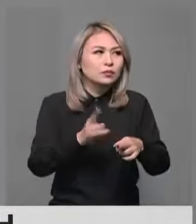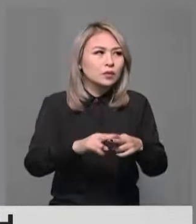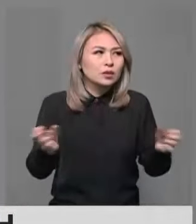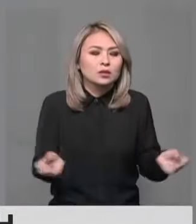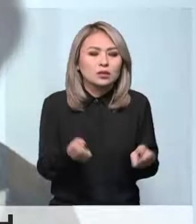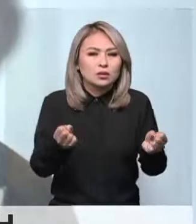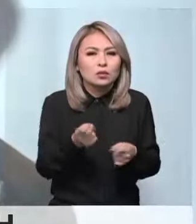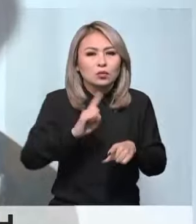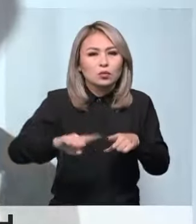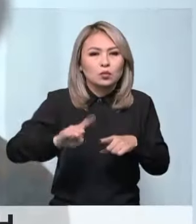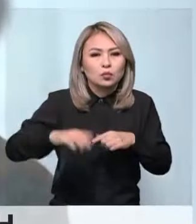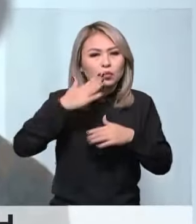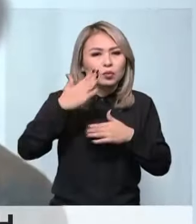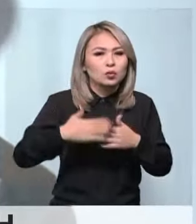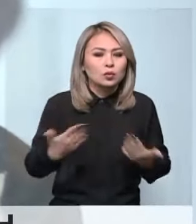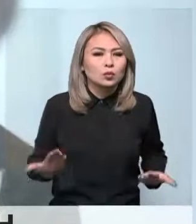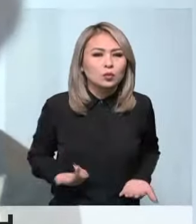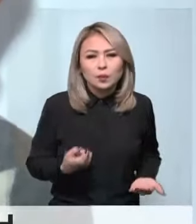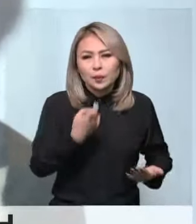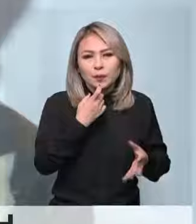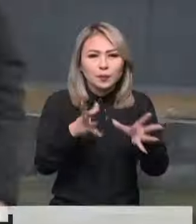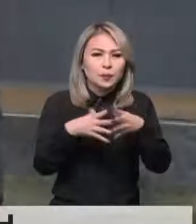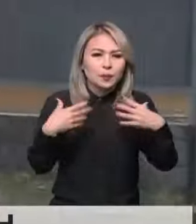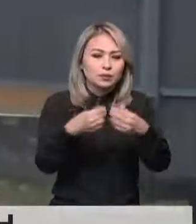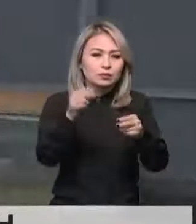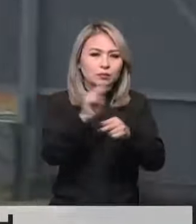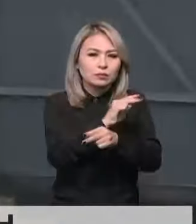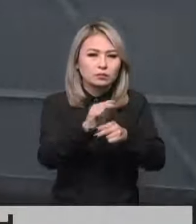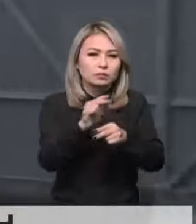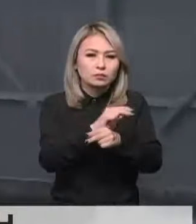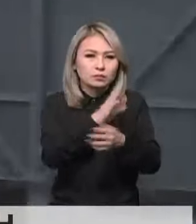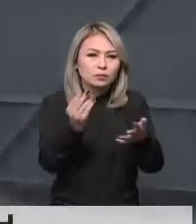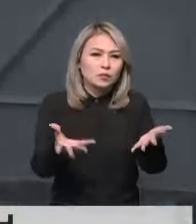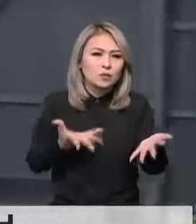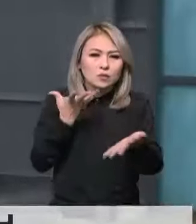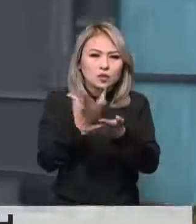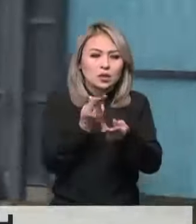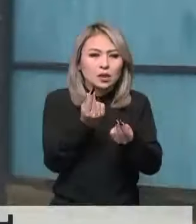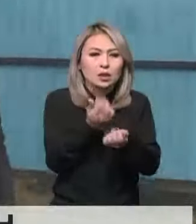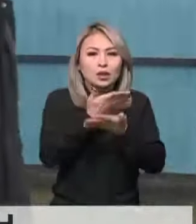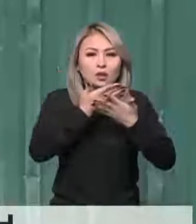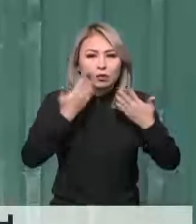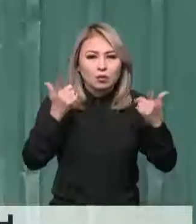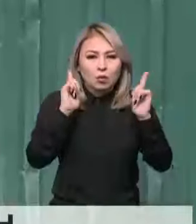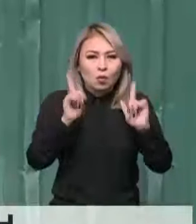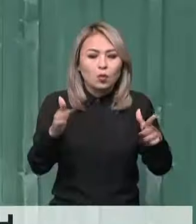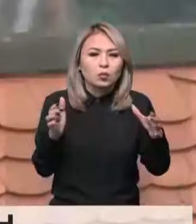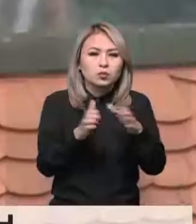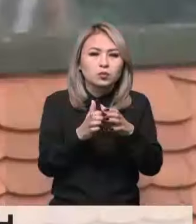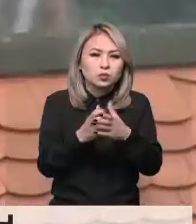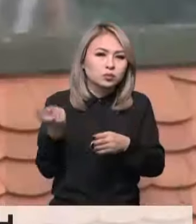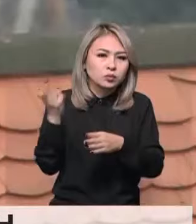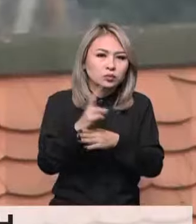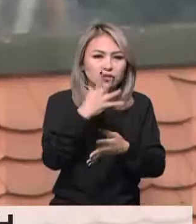болса қырастында, дегенмен әлеуметтік жағдайы төмен отбасының жөндеу жұмыстарына жұмсар қаржысы жоқ. Мұндай жағдайда мобильді топ мүшелері